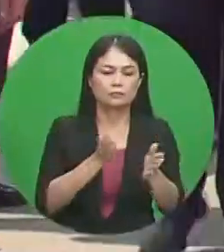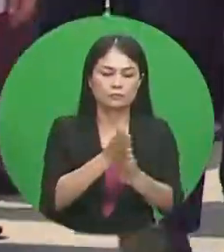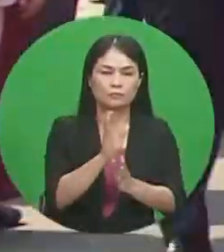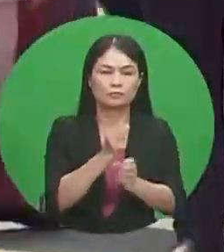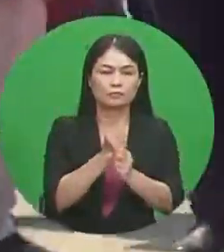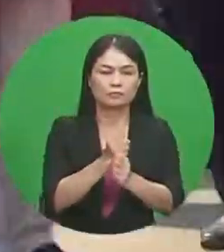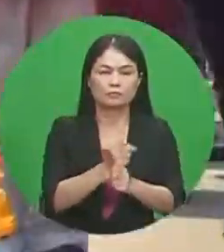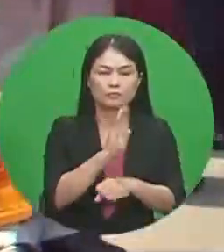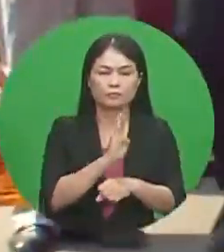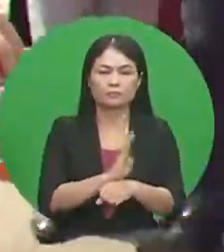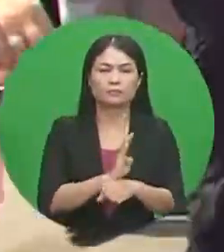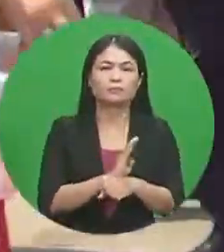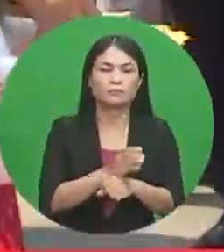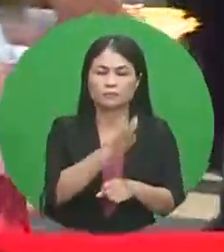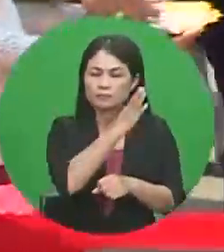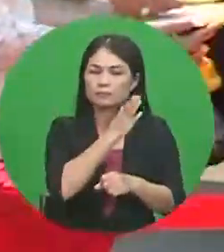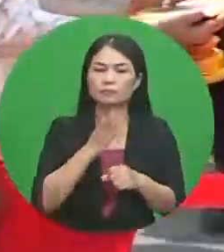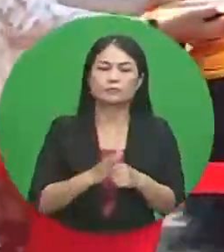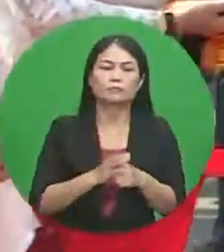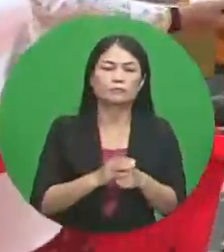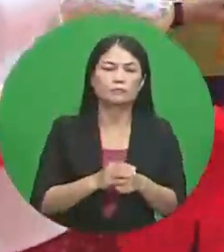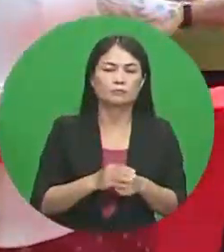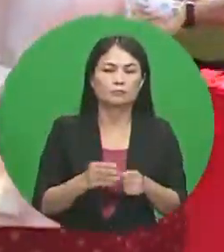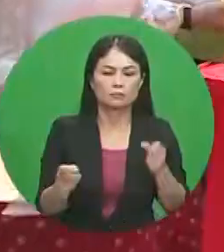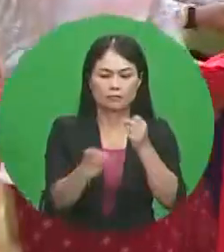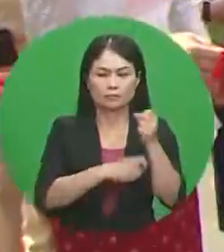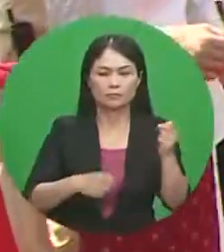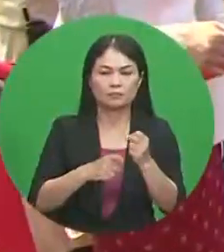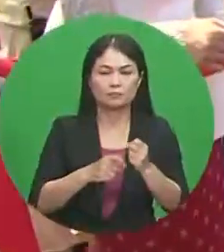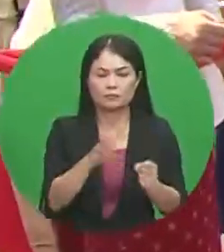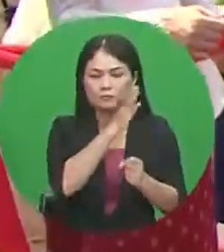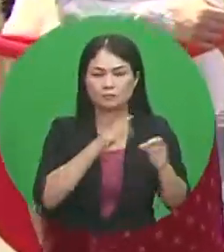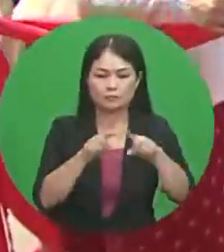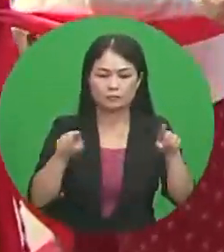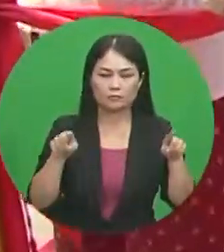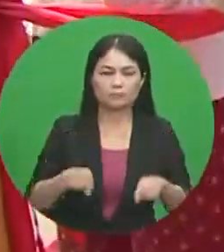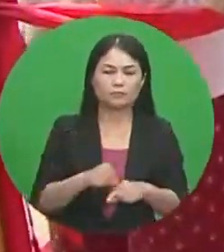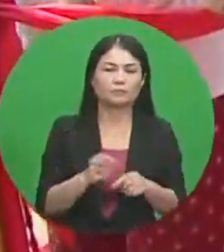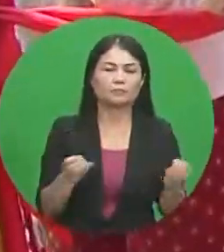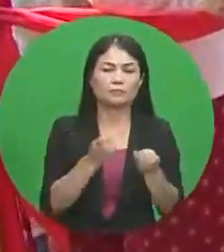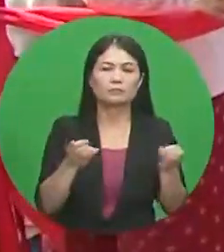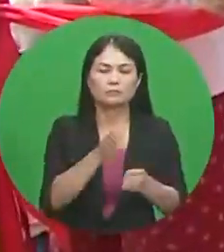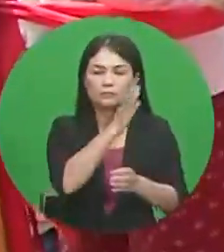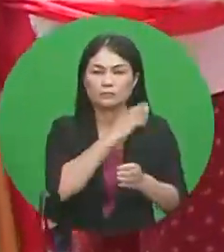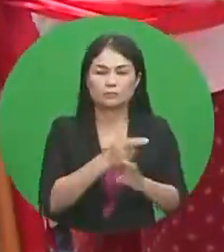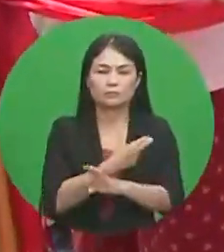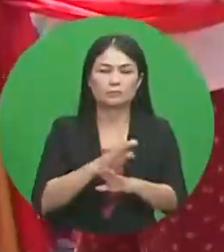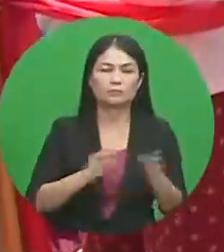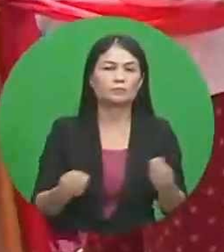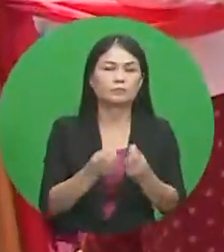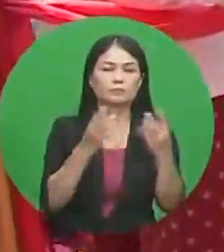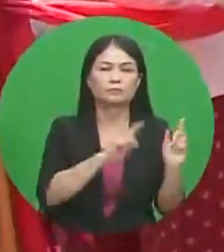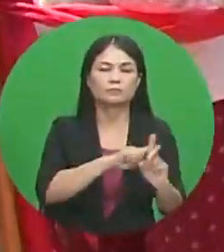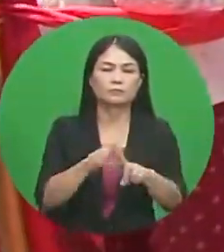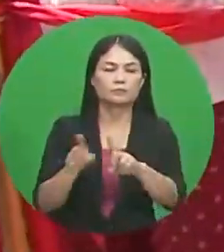ធ្វើអាជីវកម្មកសិកម្មនិងស្រែចម្ការជាពិសេសដំណាំស្រូវនិងដំណាំកសិឧស្សាហកម្មជាច្រើនផ្សេ